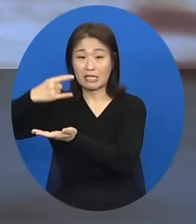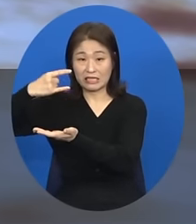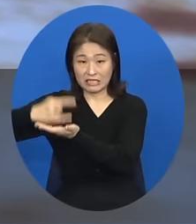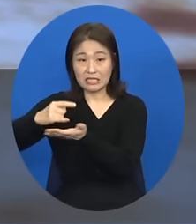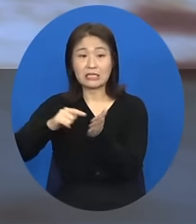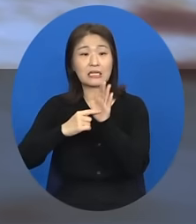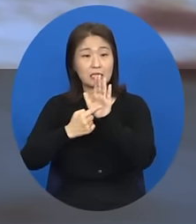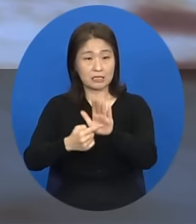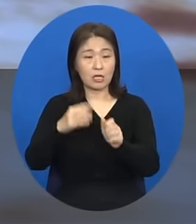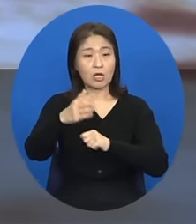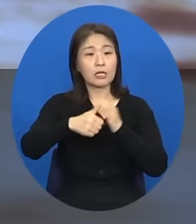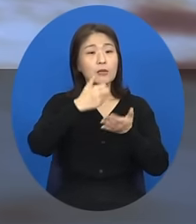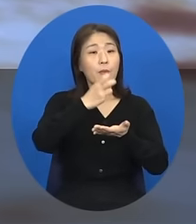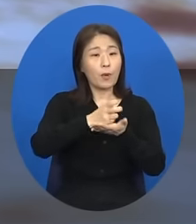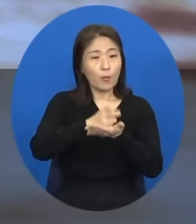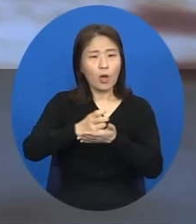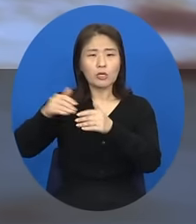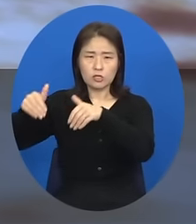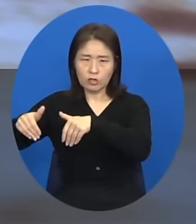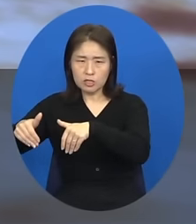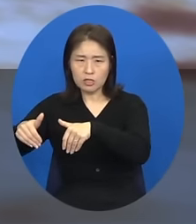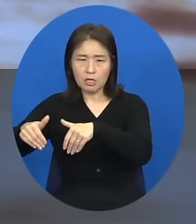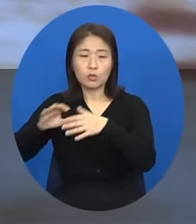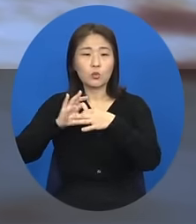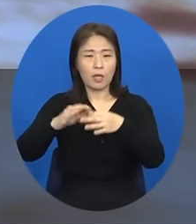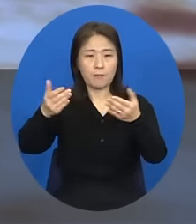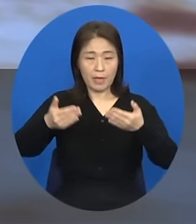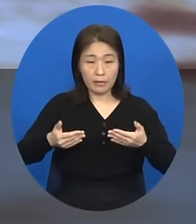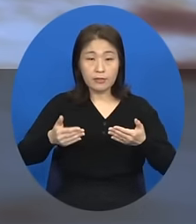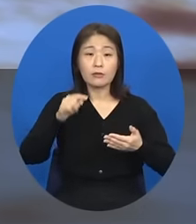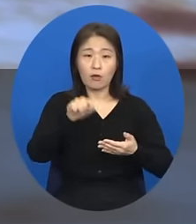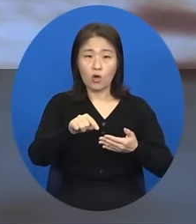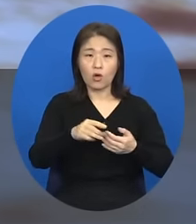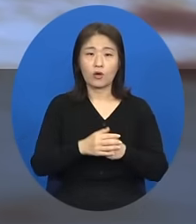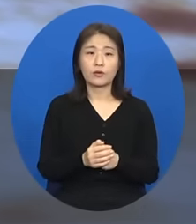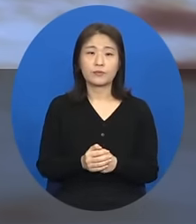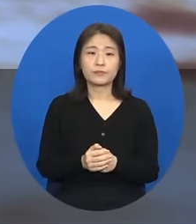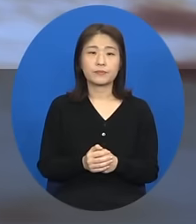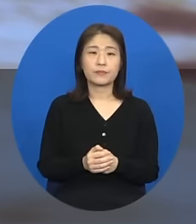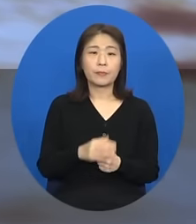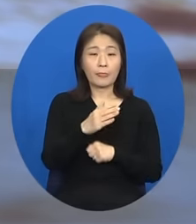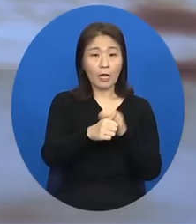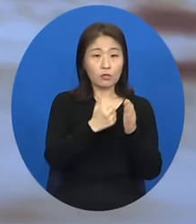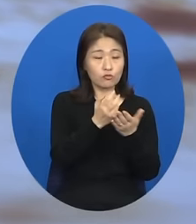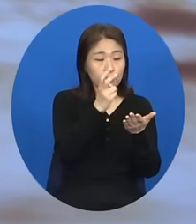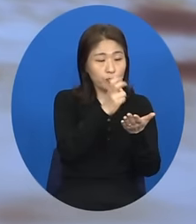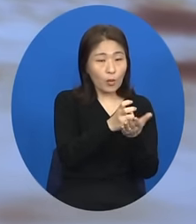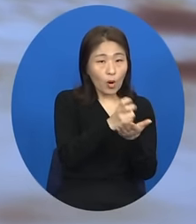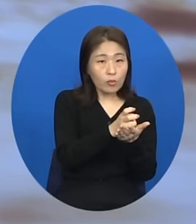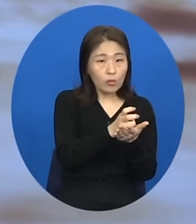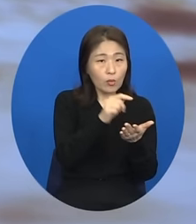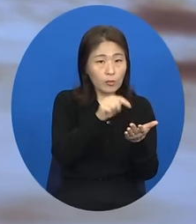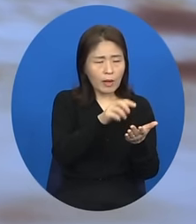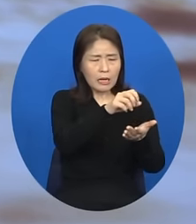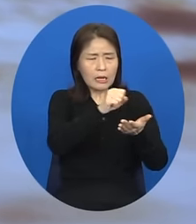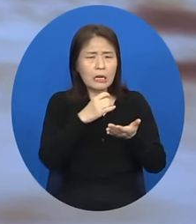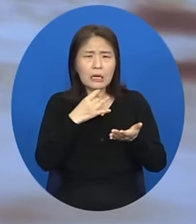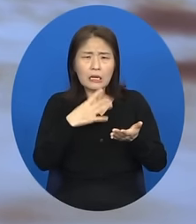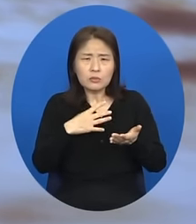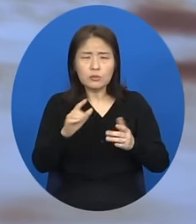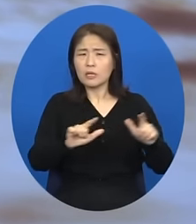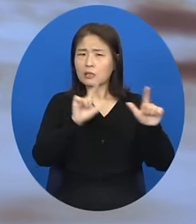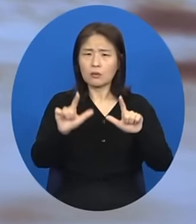나타났으니 율법과 선지자들에게 증거를 받은 것이라. 우리는 율법으로 살 수 없는 존재였지만